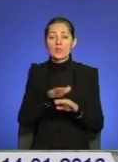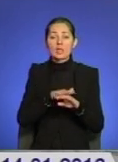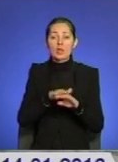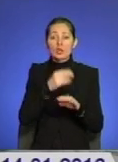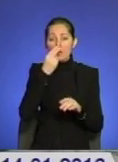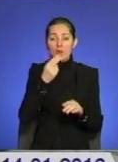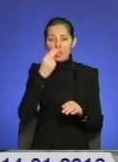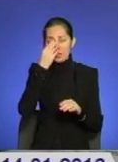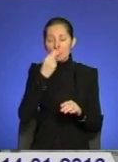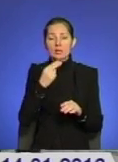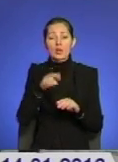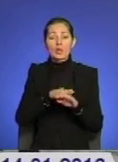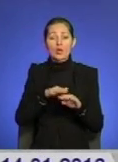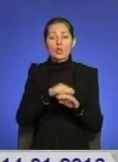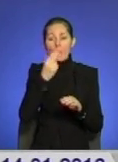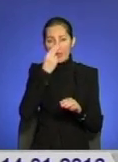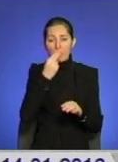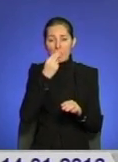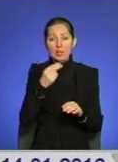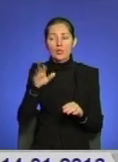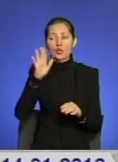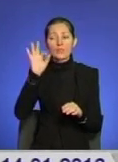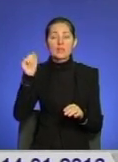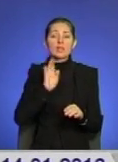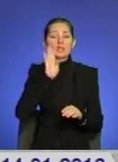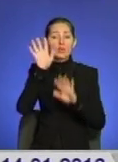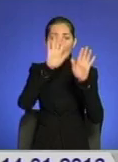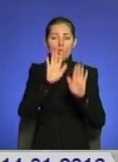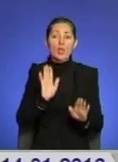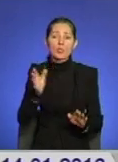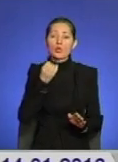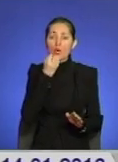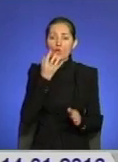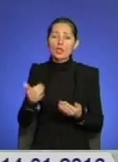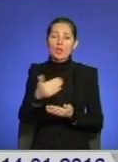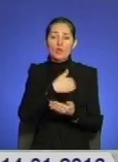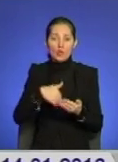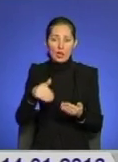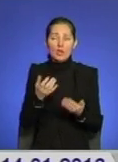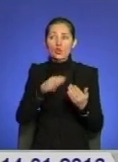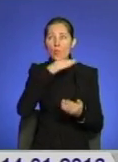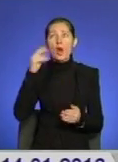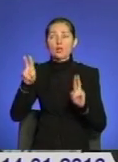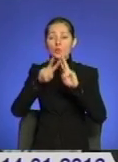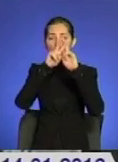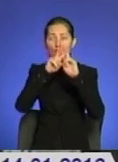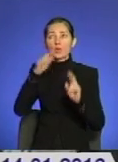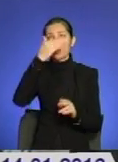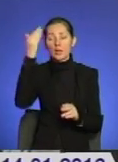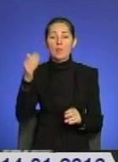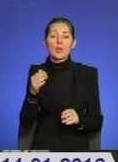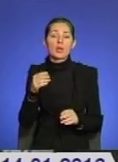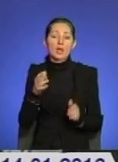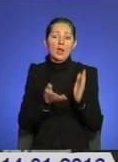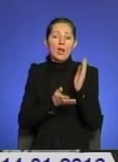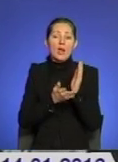на Василя зранку туман, то буде хороший урожай літом і восени. Якщо буде багато зірок на небі, до ягідного літа. У минулі